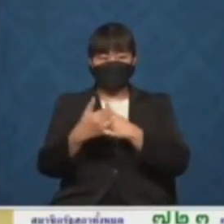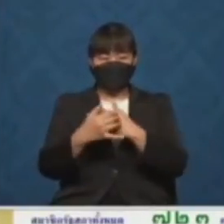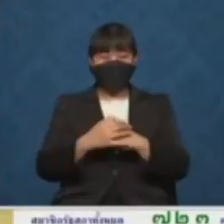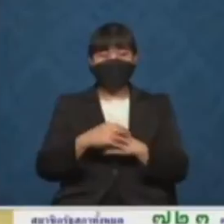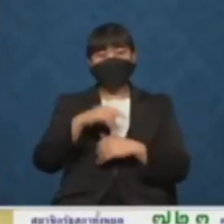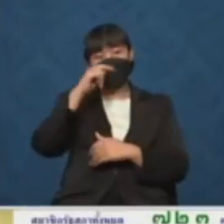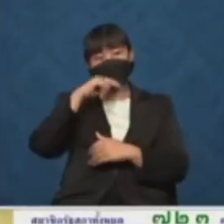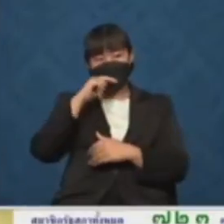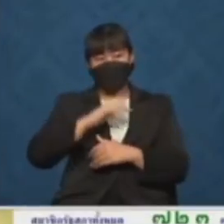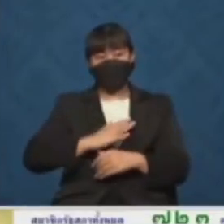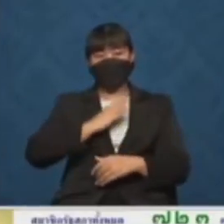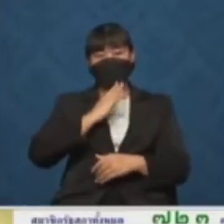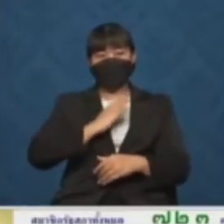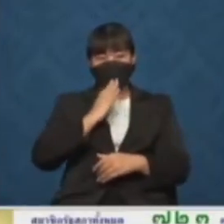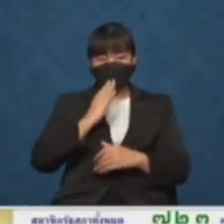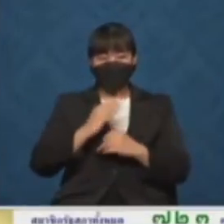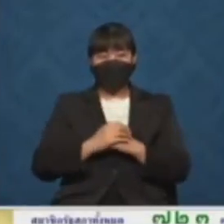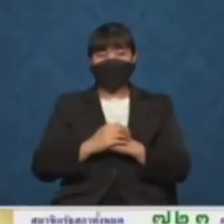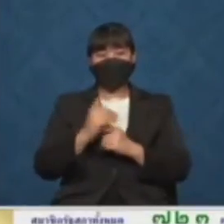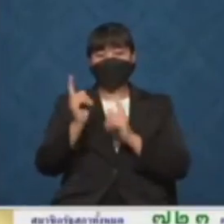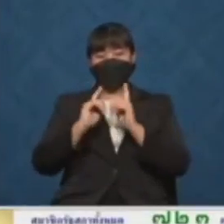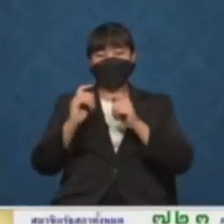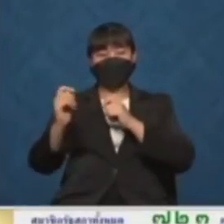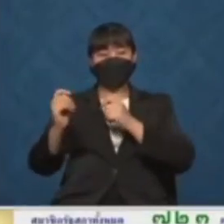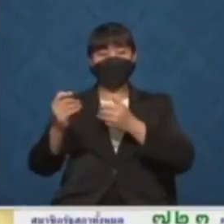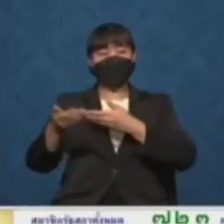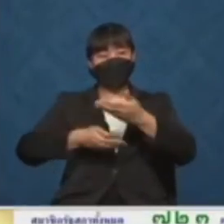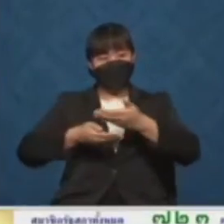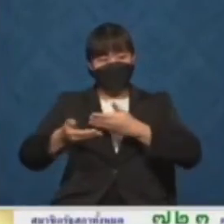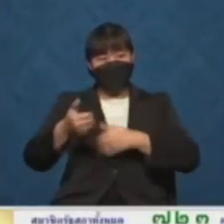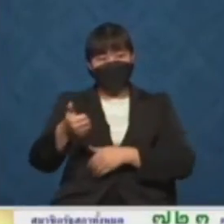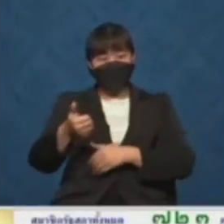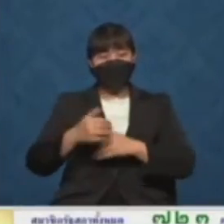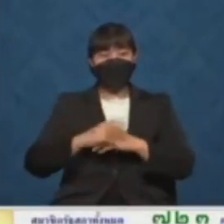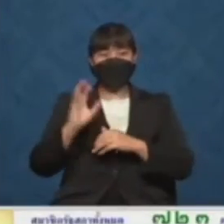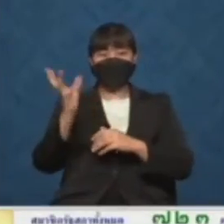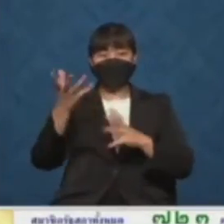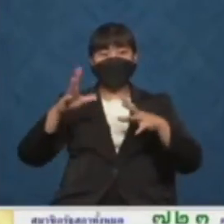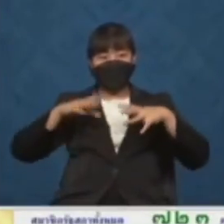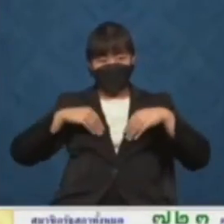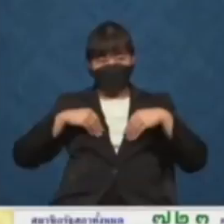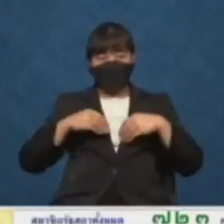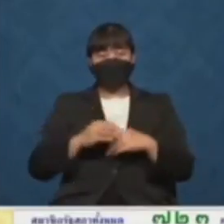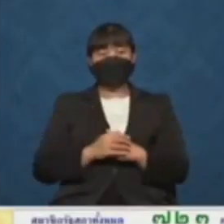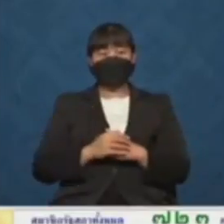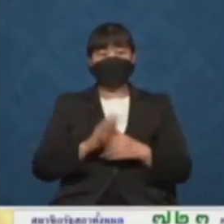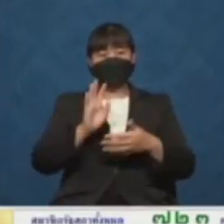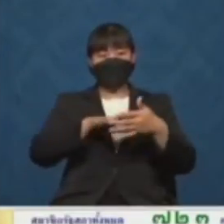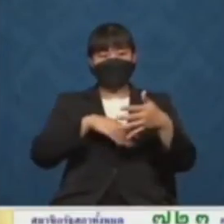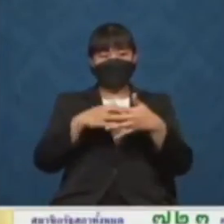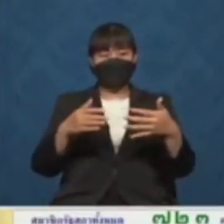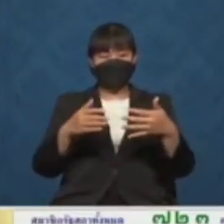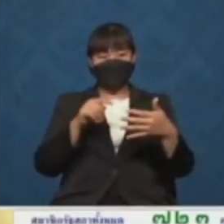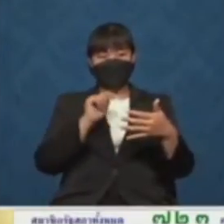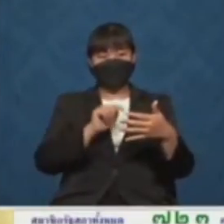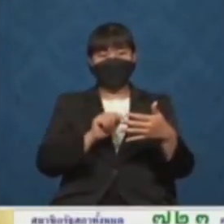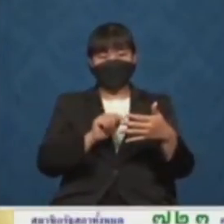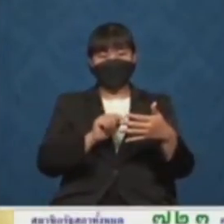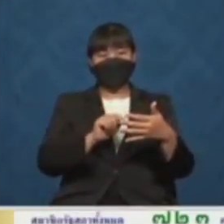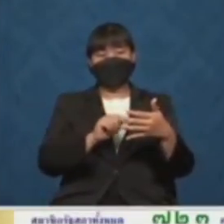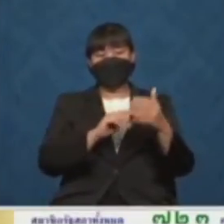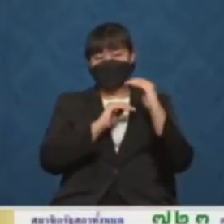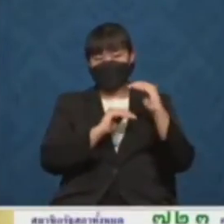มีเกรด acabarวกอีอำนาดต่รองและไดรบการยอมรในสากนมากขึ้นในแบองสเปแนี้มีการกำหนตัชีวัตวว่า